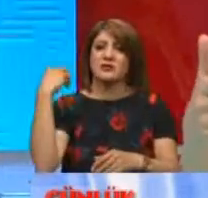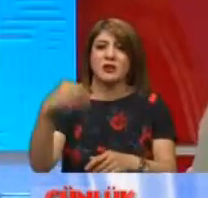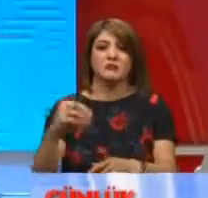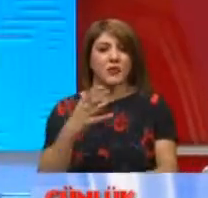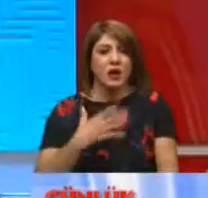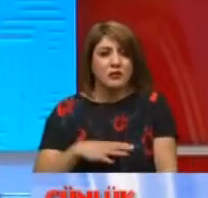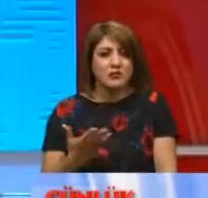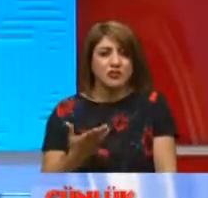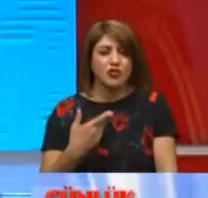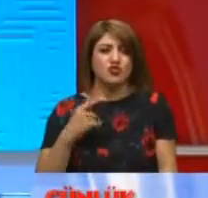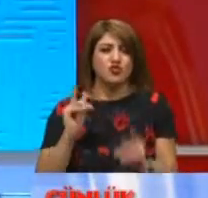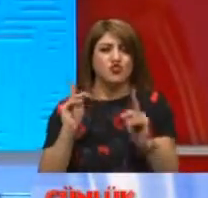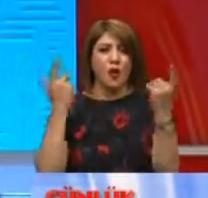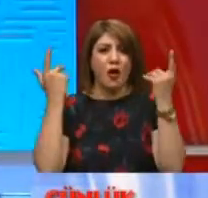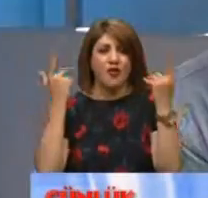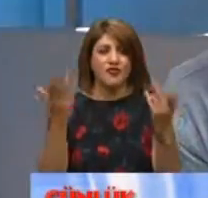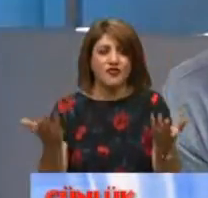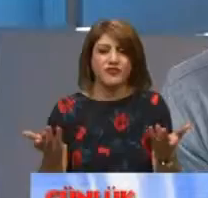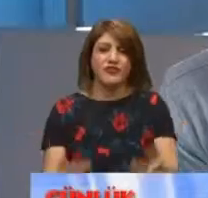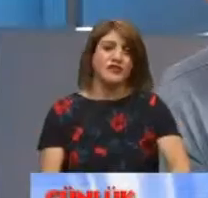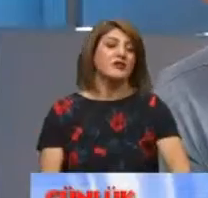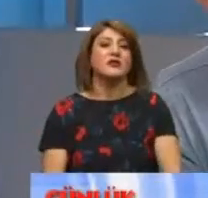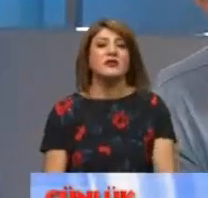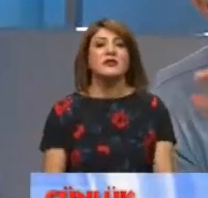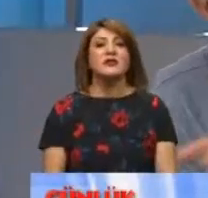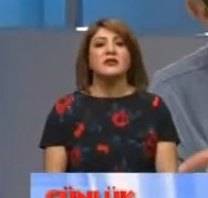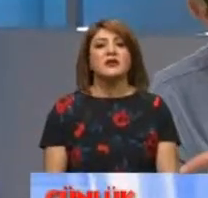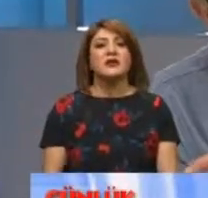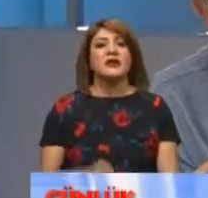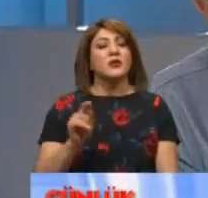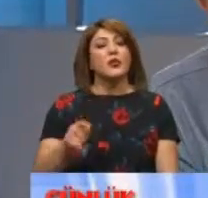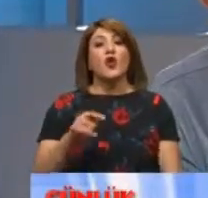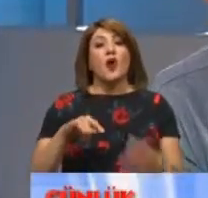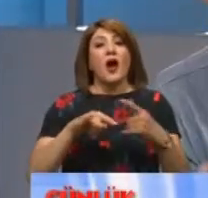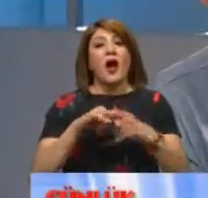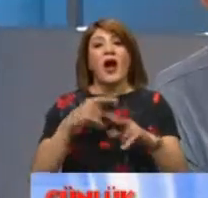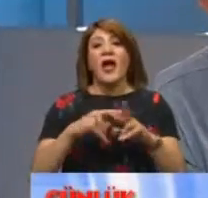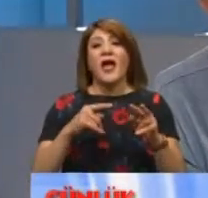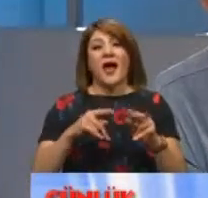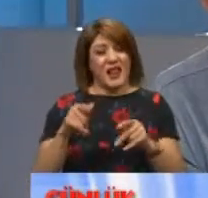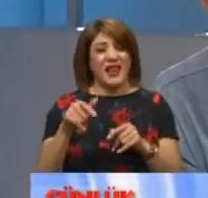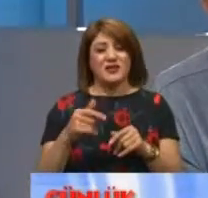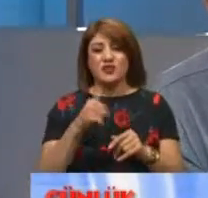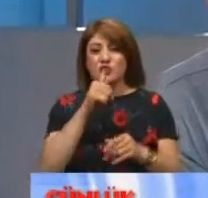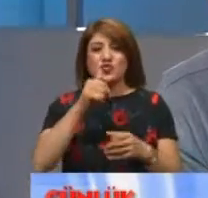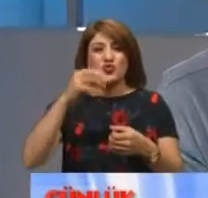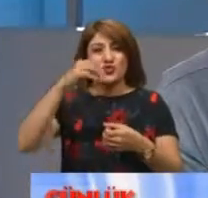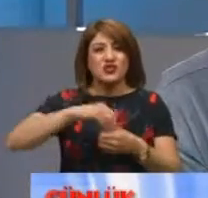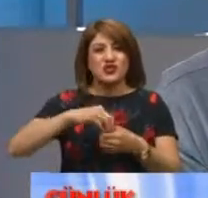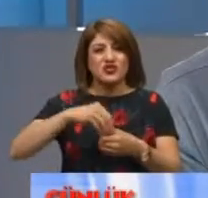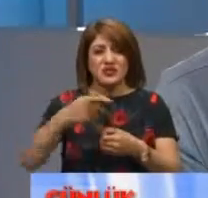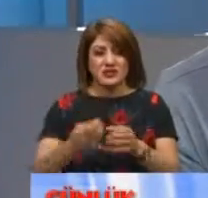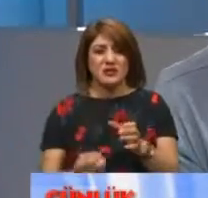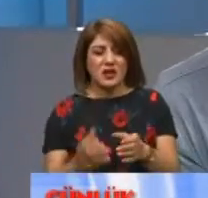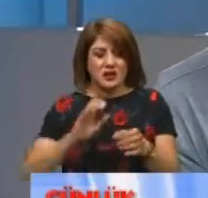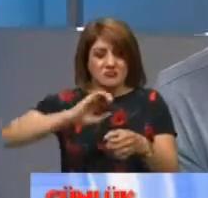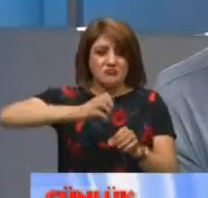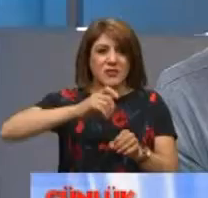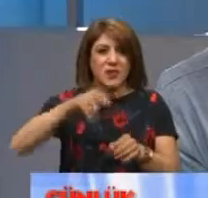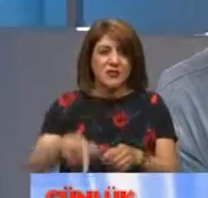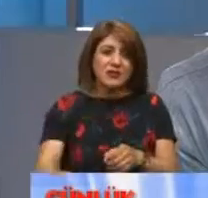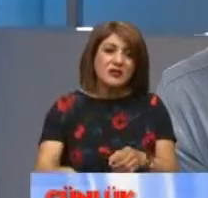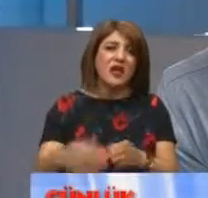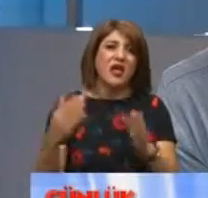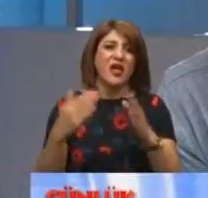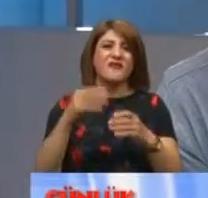şey. Bunun devamında da var, kurtuldum anlatıyor demiyordu. Neden bu hayaletler su şeklinde şu anda ne olursa çıkarlar. Hani evde cin çağırıyorlar,